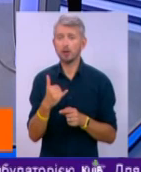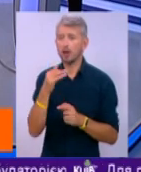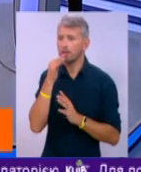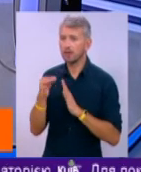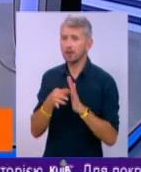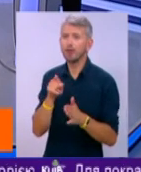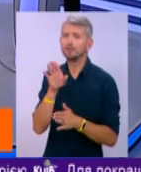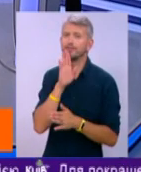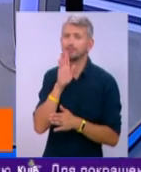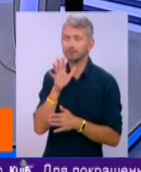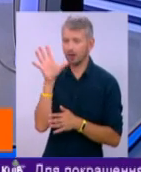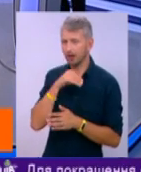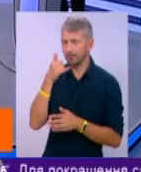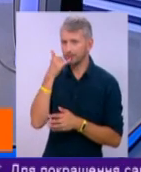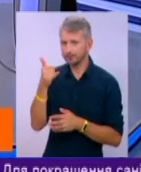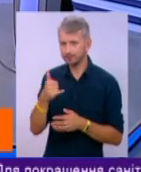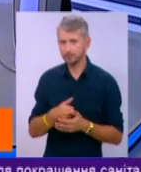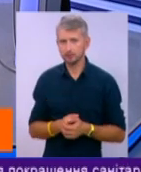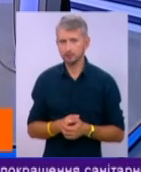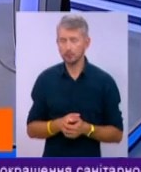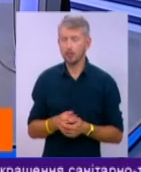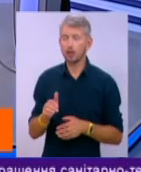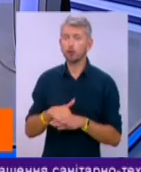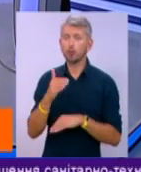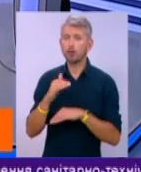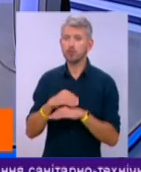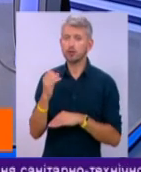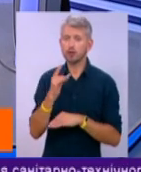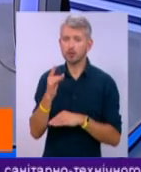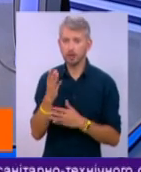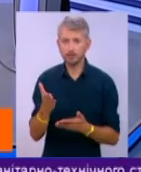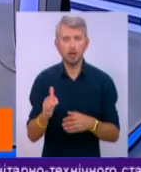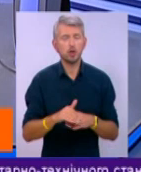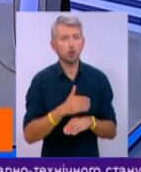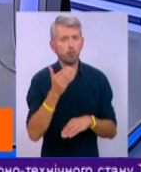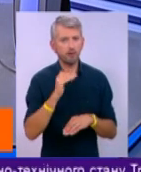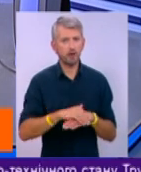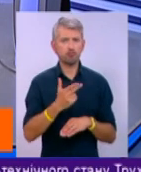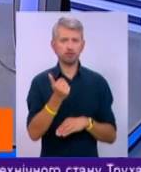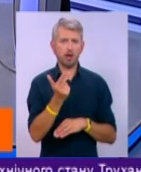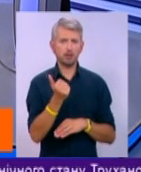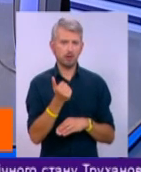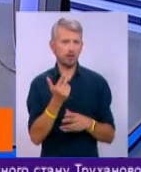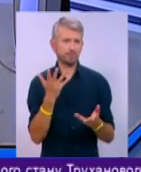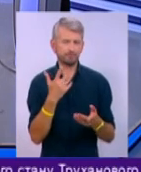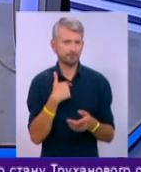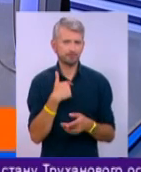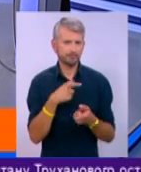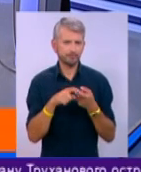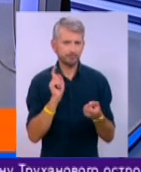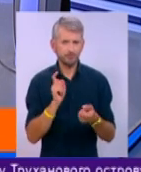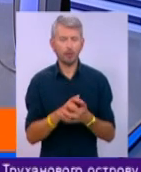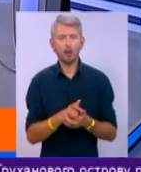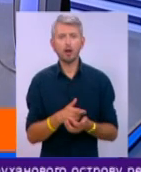додзвонилася жіночка, яка нам телефонувала до цього. Доброго вечора ще раз. І, будь ласка, продовжуйте питання. Так, це зривався моє питання.